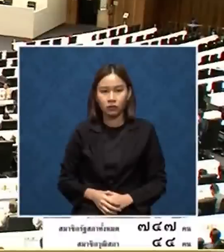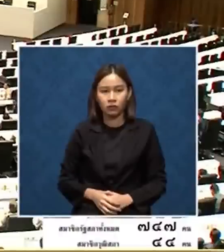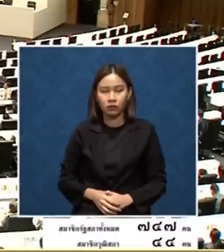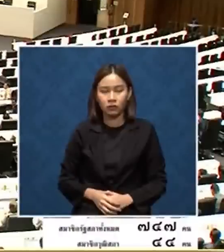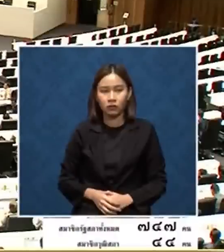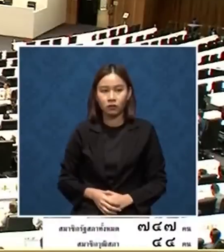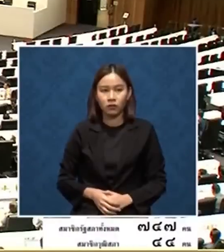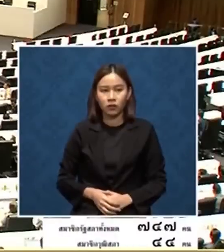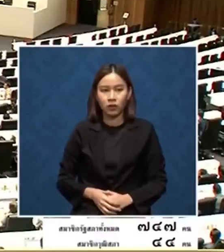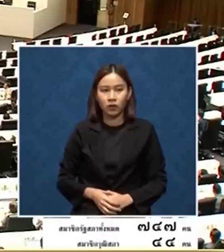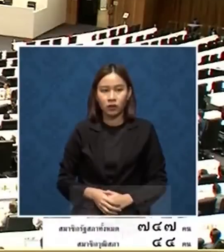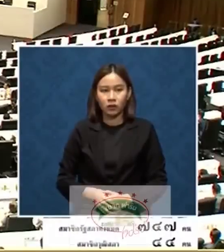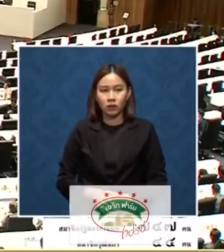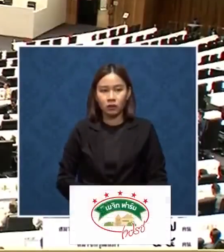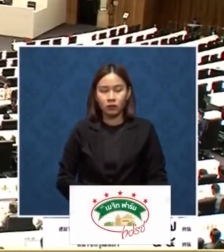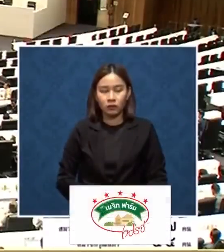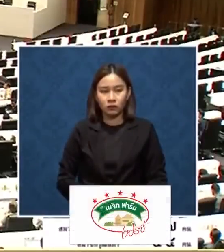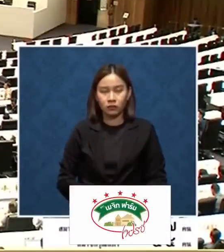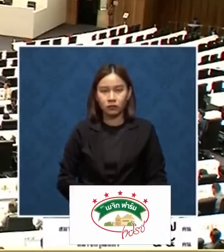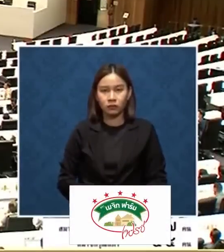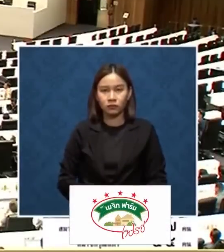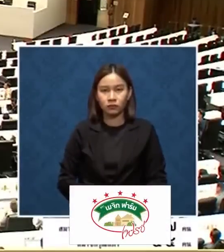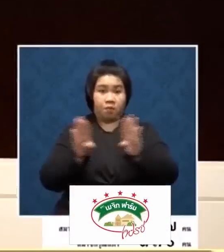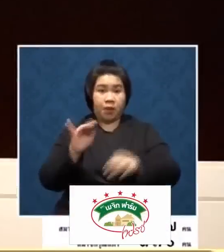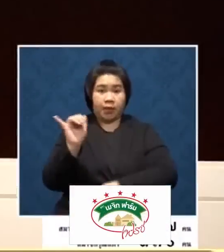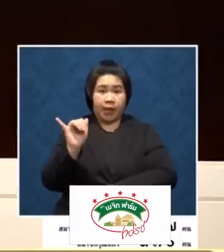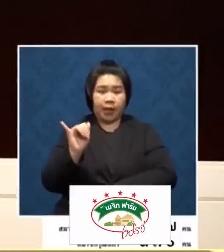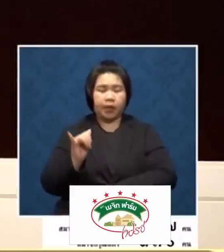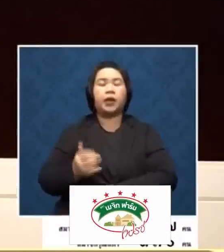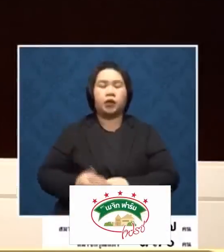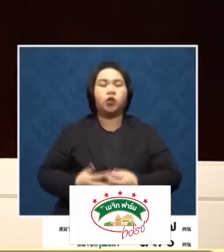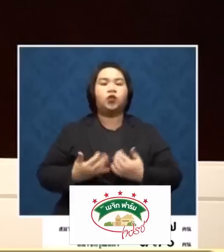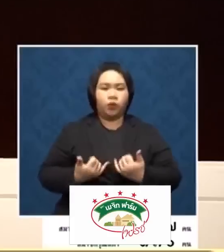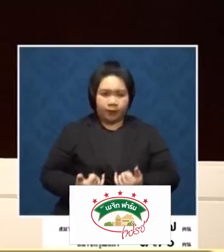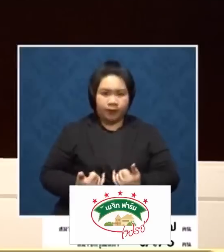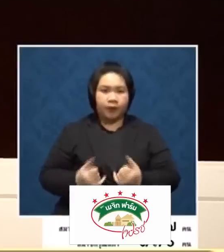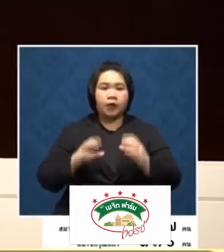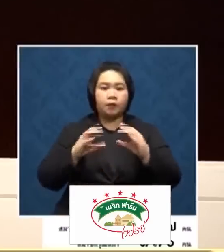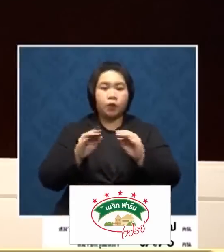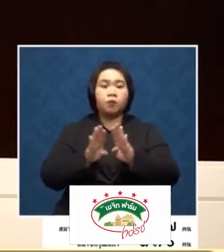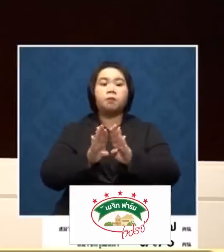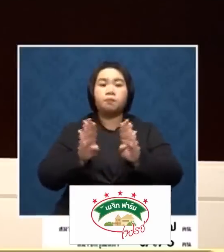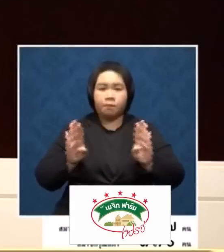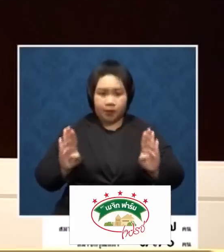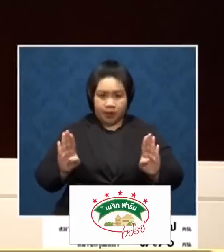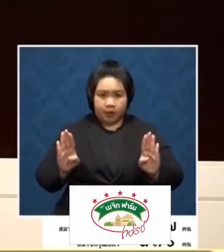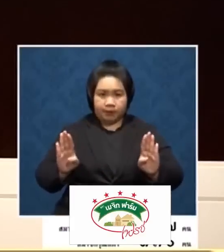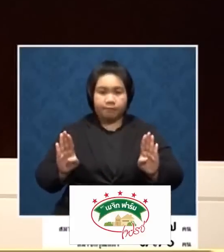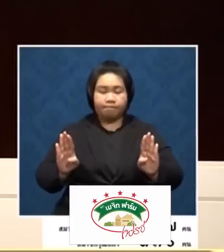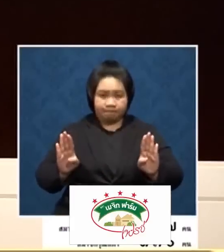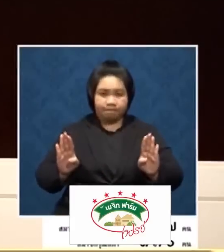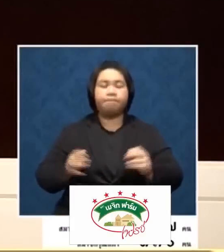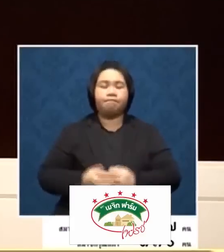มัดนอมัตฮามีการเปิดการประชุมสภาหลังจากนั้นปรากฏว่าสั่งปิดการประชุมไปในช่วงเวล